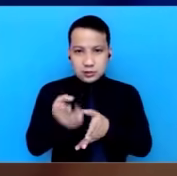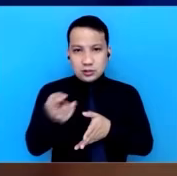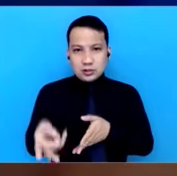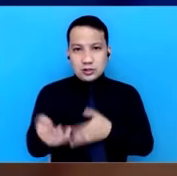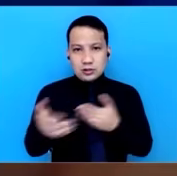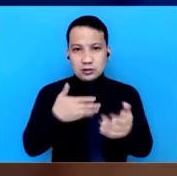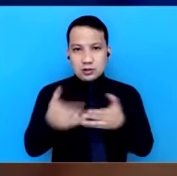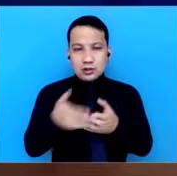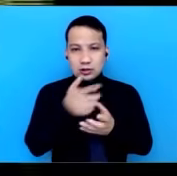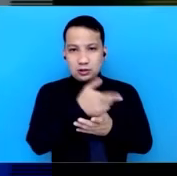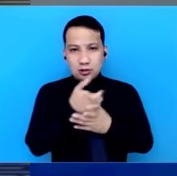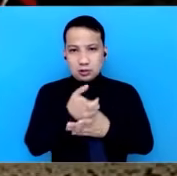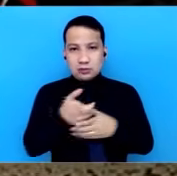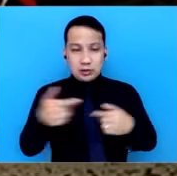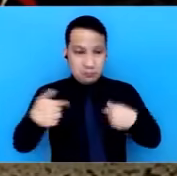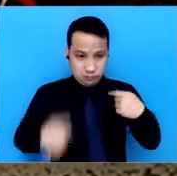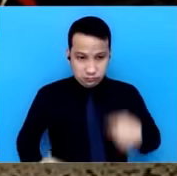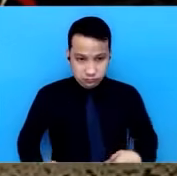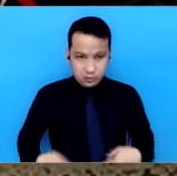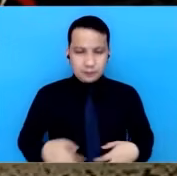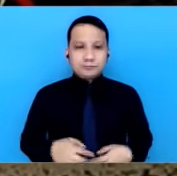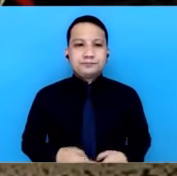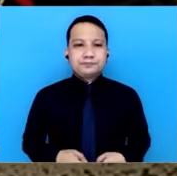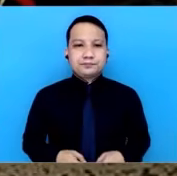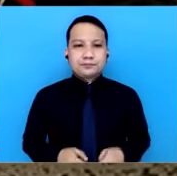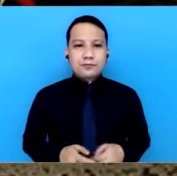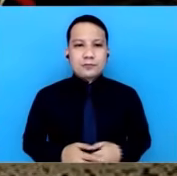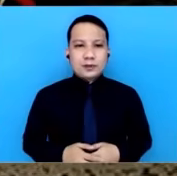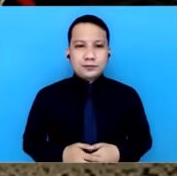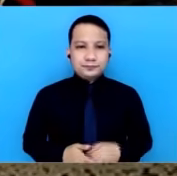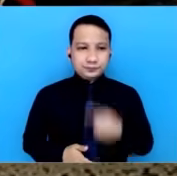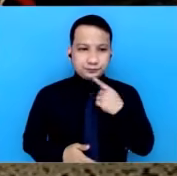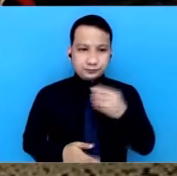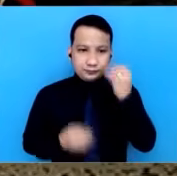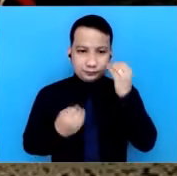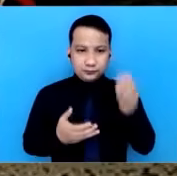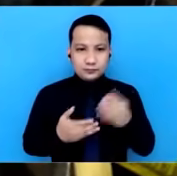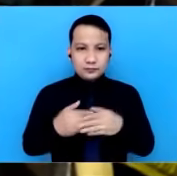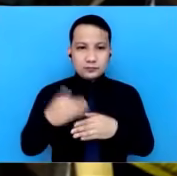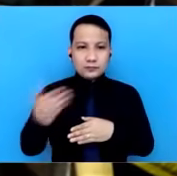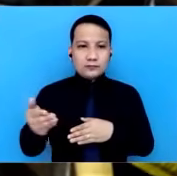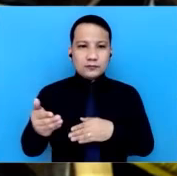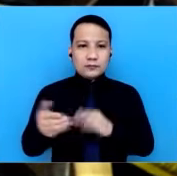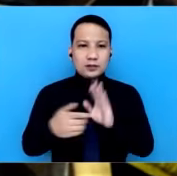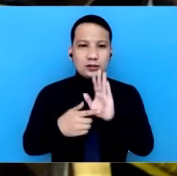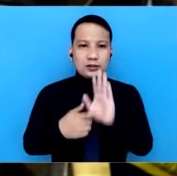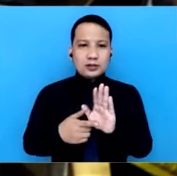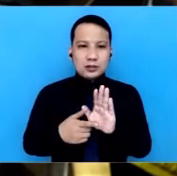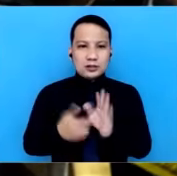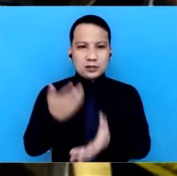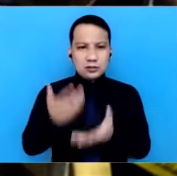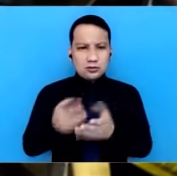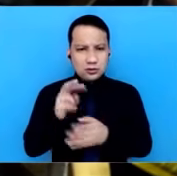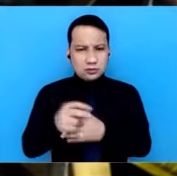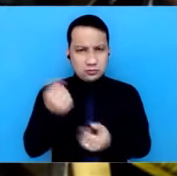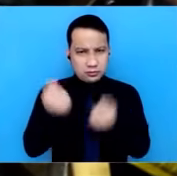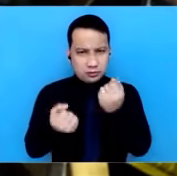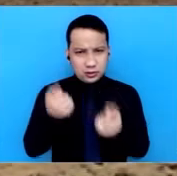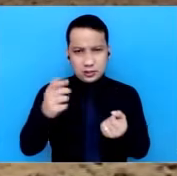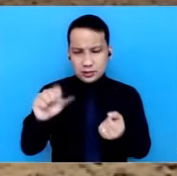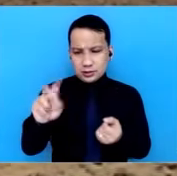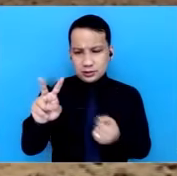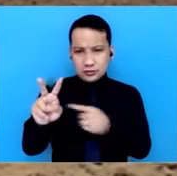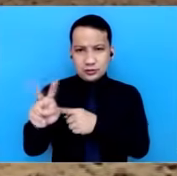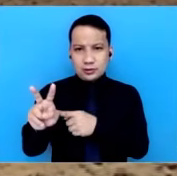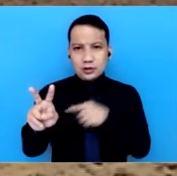ng bala sa katawan. Nagsimula raw ang mga eksena alas 7:30 ng gabi nang mabangga na minamanay yung SUV ni Jake Cuenca